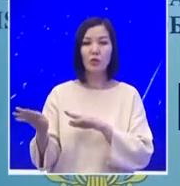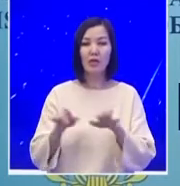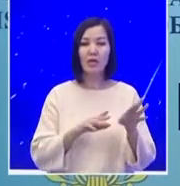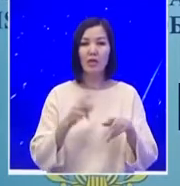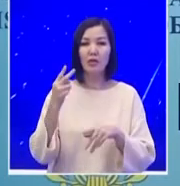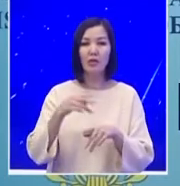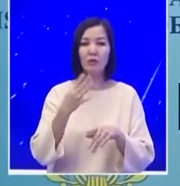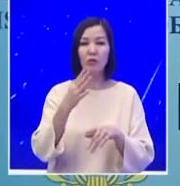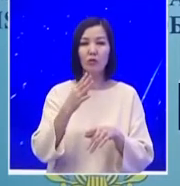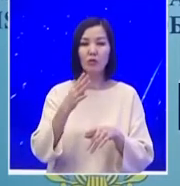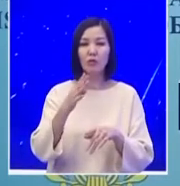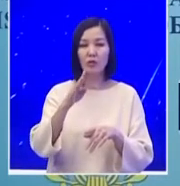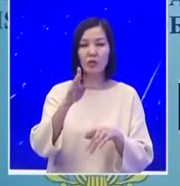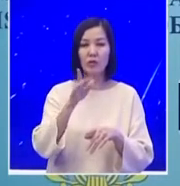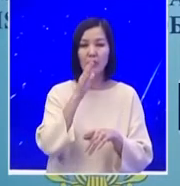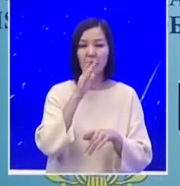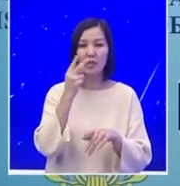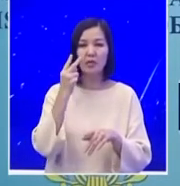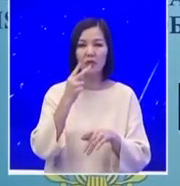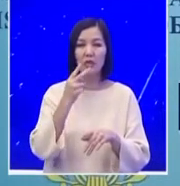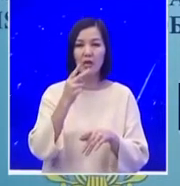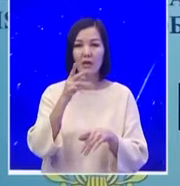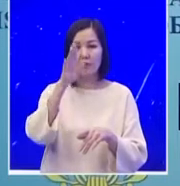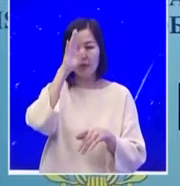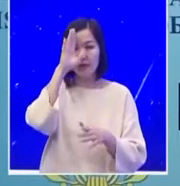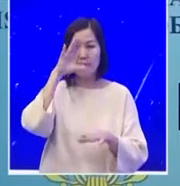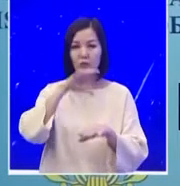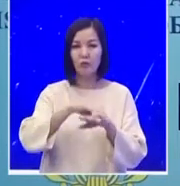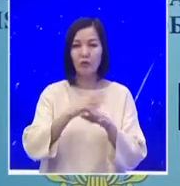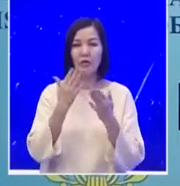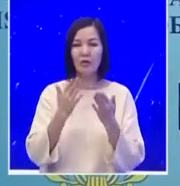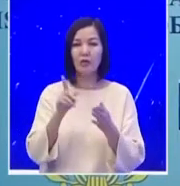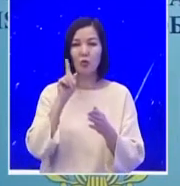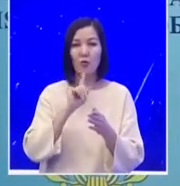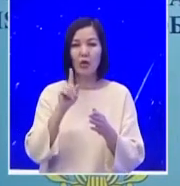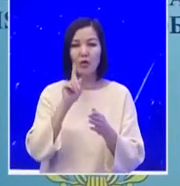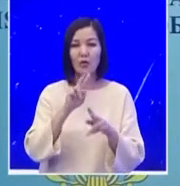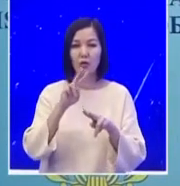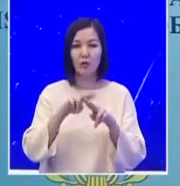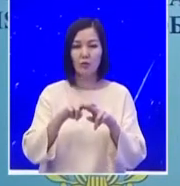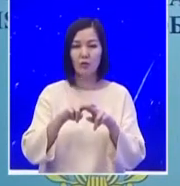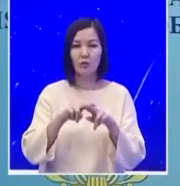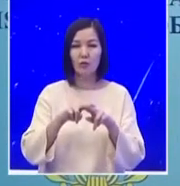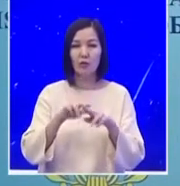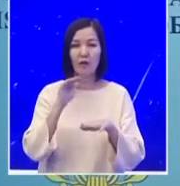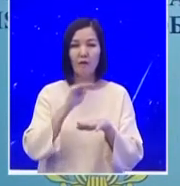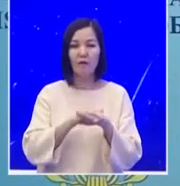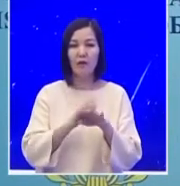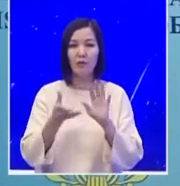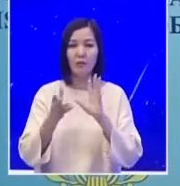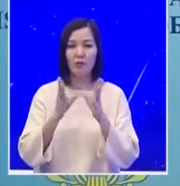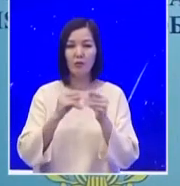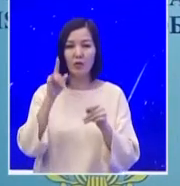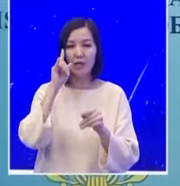жастағы Талдықорған қаласының тұрғыны ұсталды. Күдікті азамат қазіргі таңда уақытша ұстау абақтысына оқшауланды. Аталған дерек бойынша